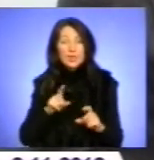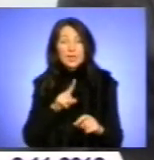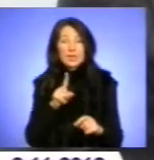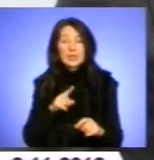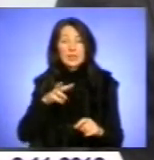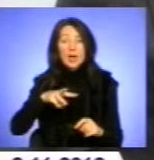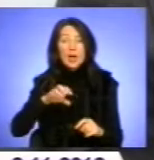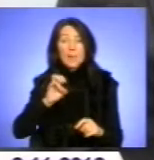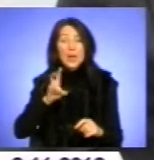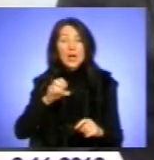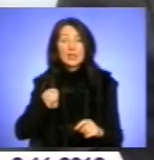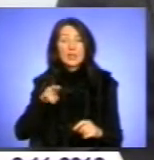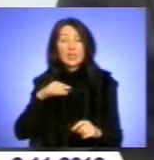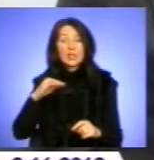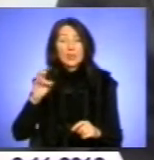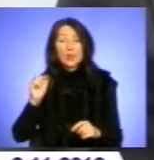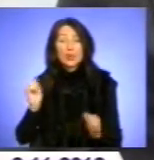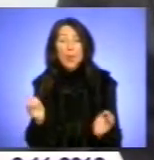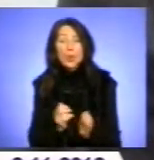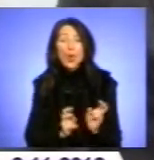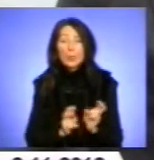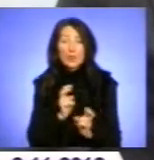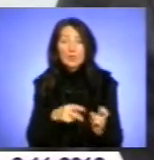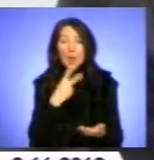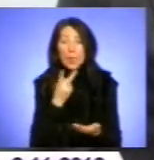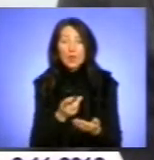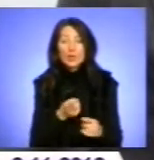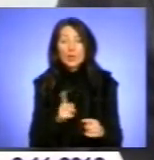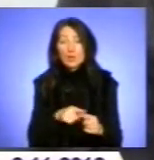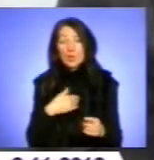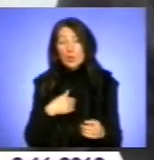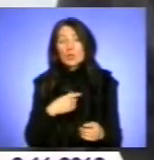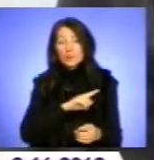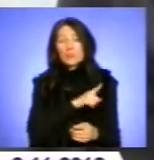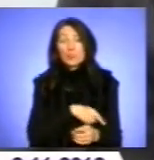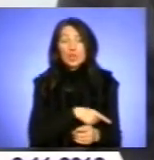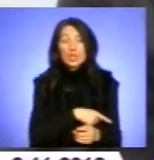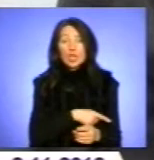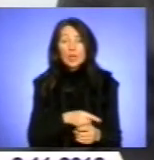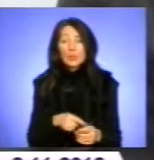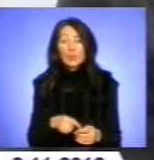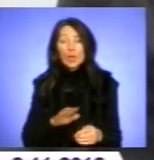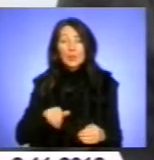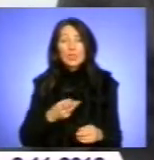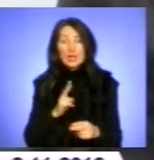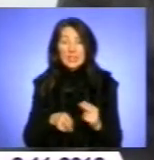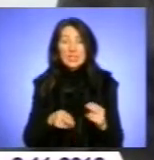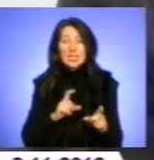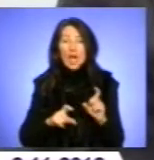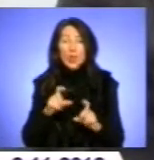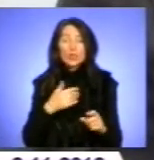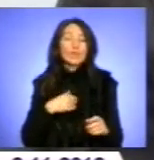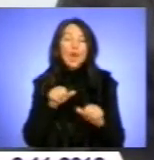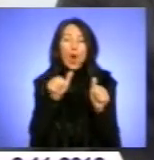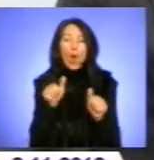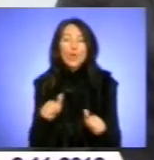з менеджменту малого підприємництва, я побачив, що це мені посильно, і після закінчення курсів я